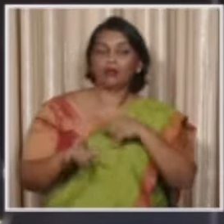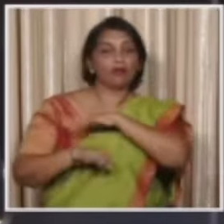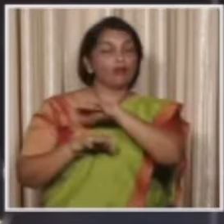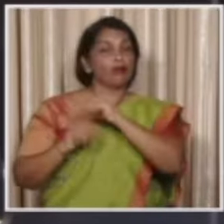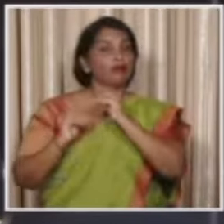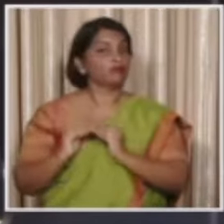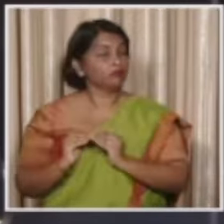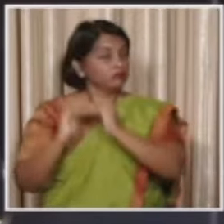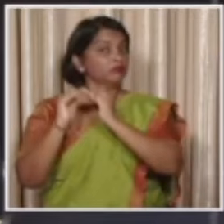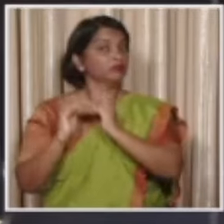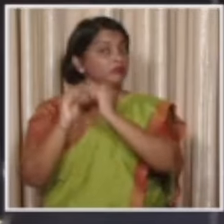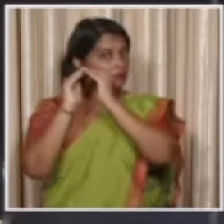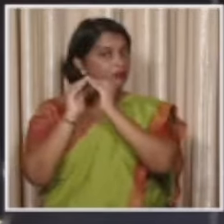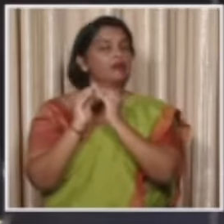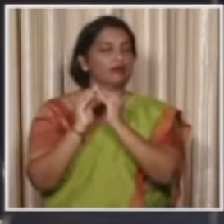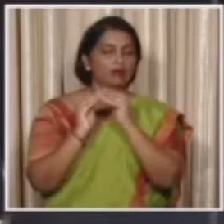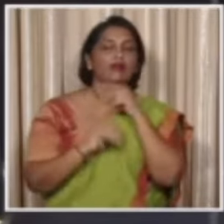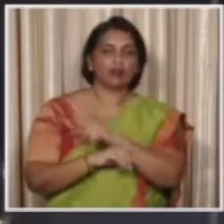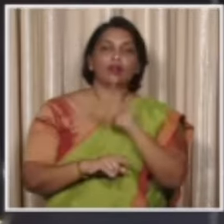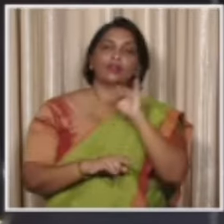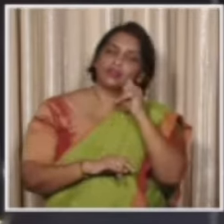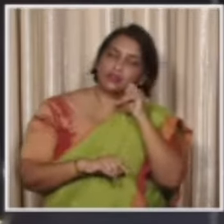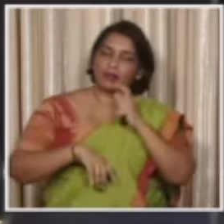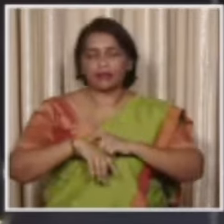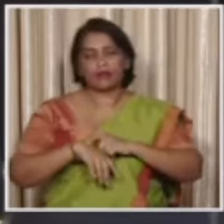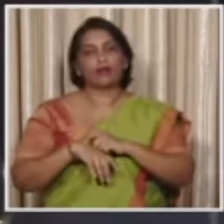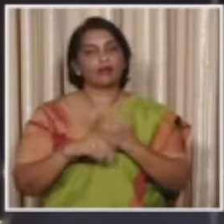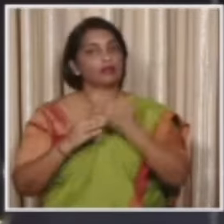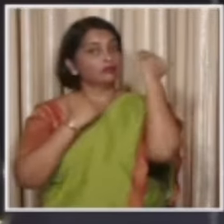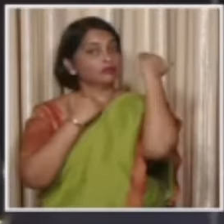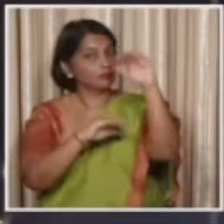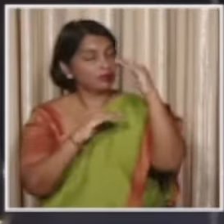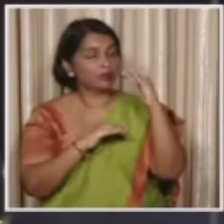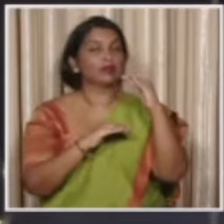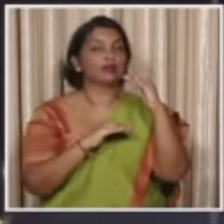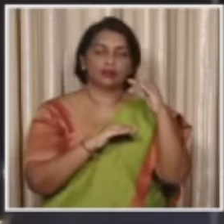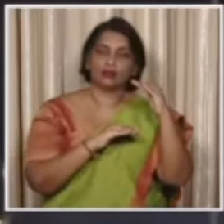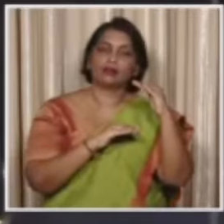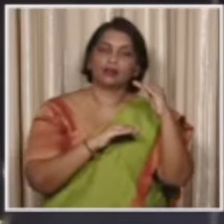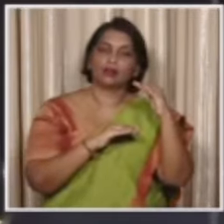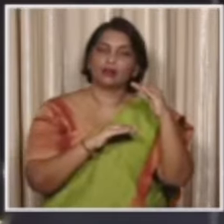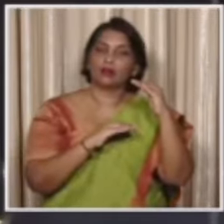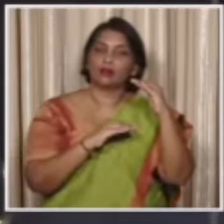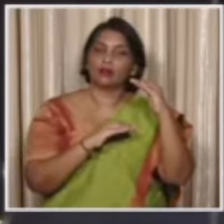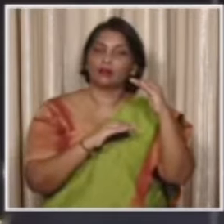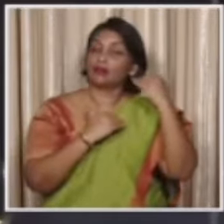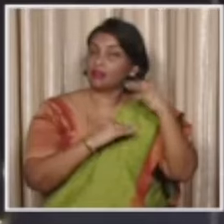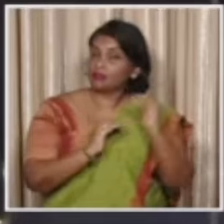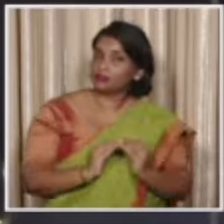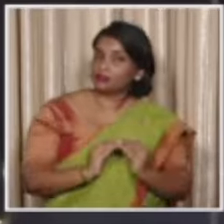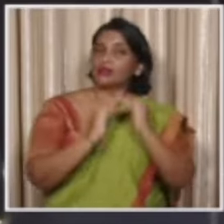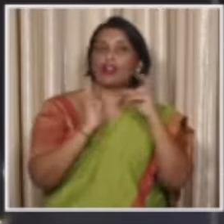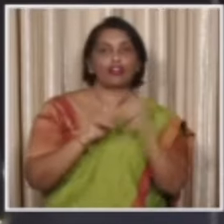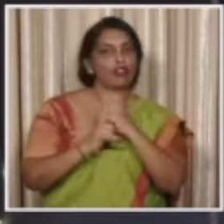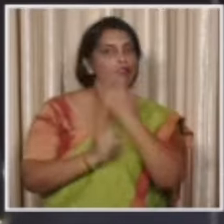growth no growth is not growth සමහර වෙලාවට අපනයන අපි අභිමුඛ වර්ධනයකින්